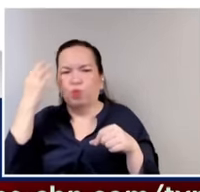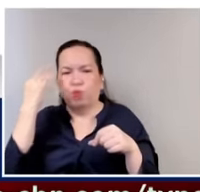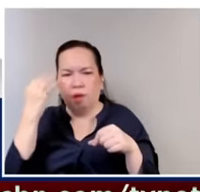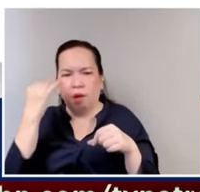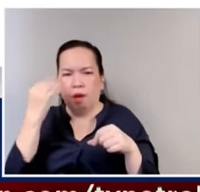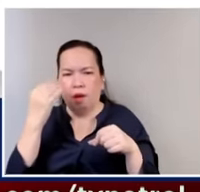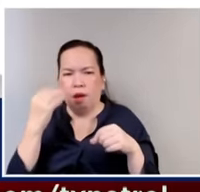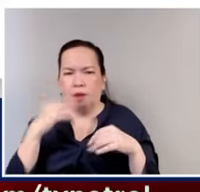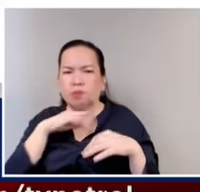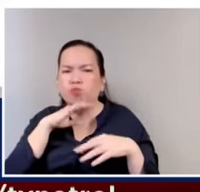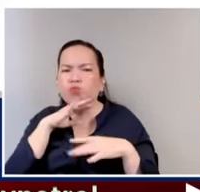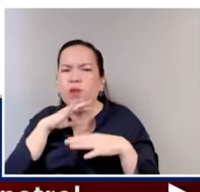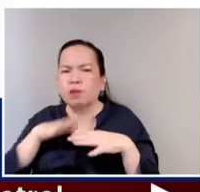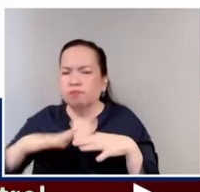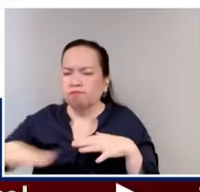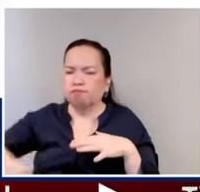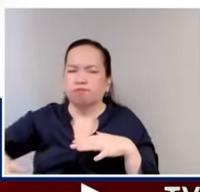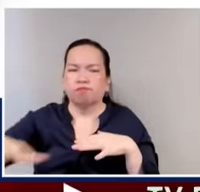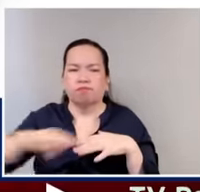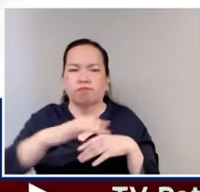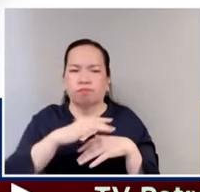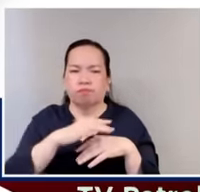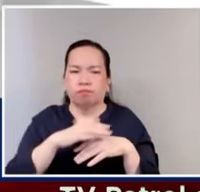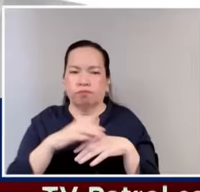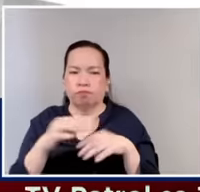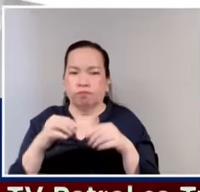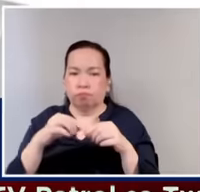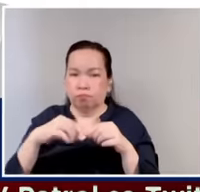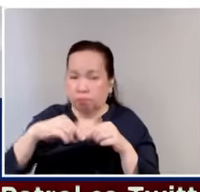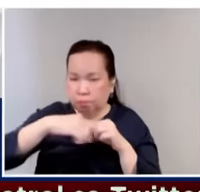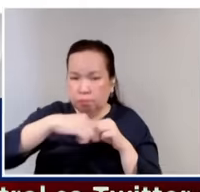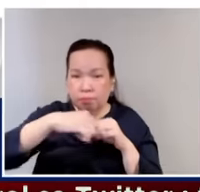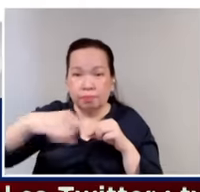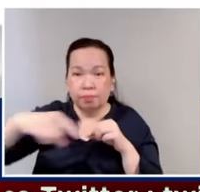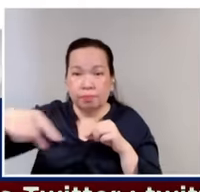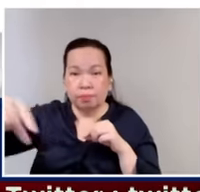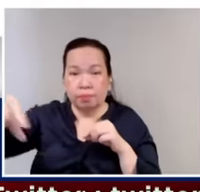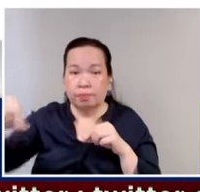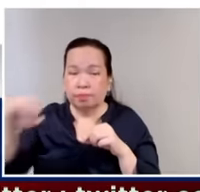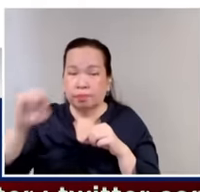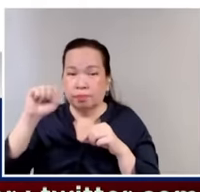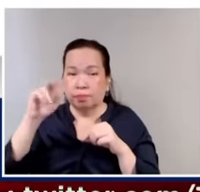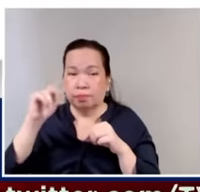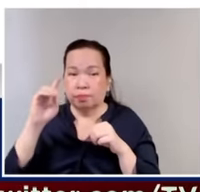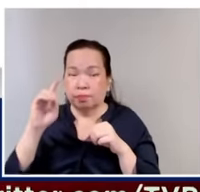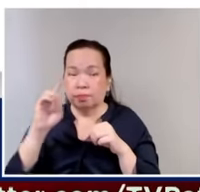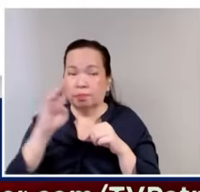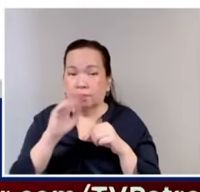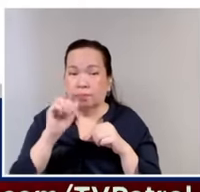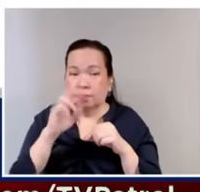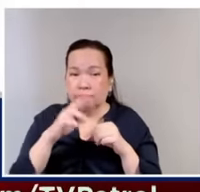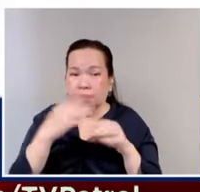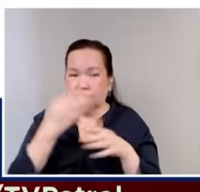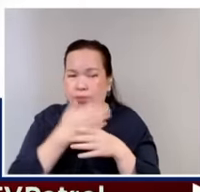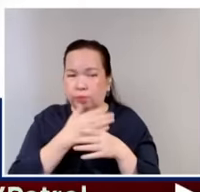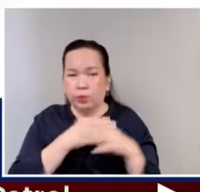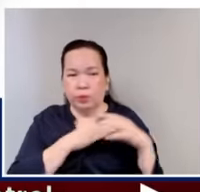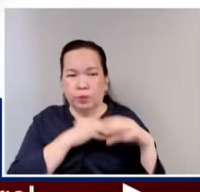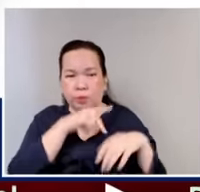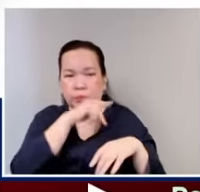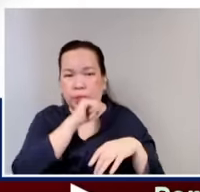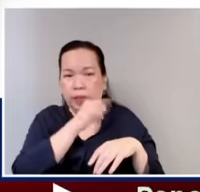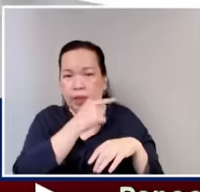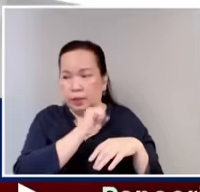pulusyon sa lugar. Ang mga islet o sandbar na ito ay nasa pagitan ng Pag-asa Island at Subi Reef na tinayuan